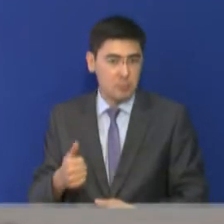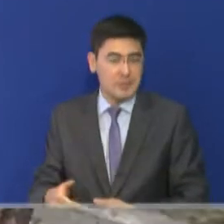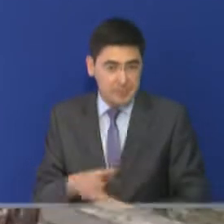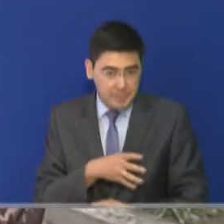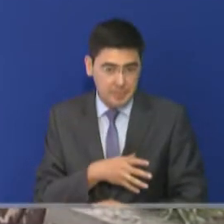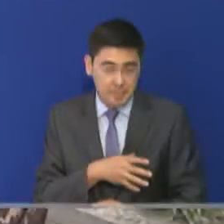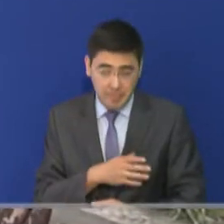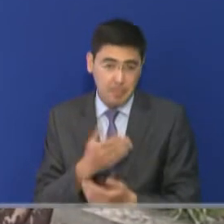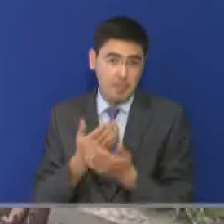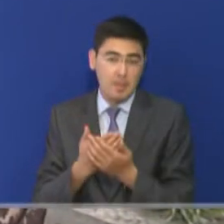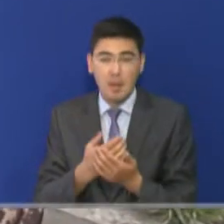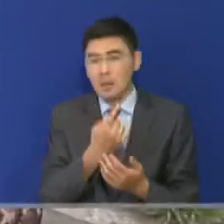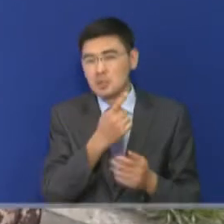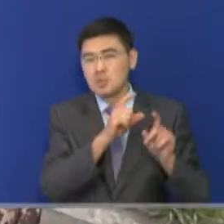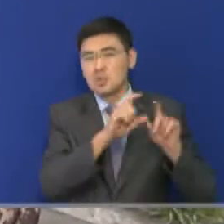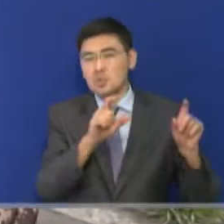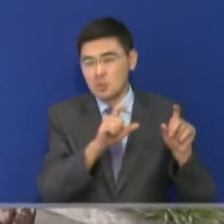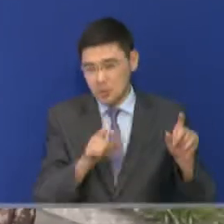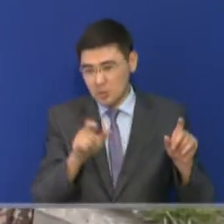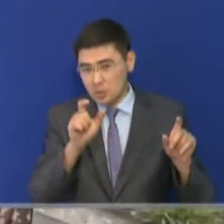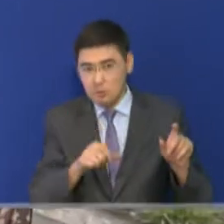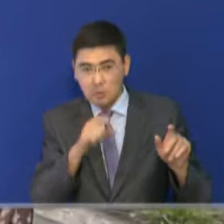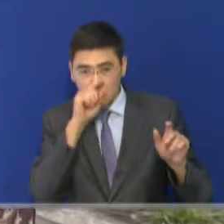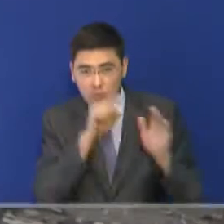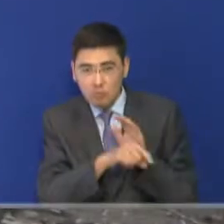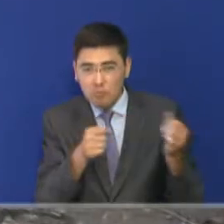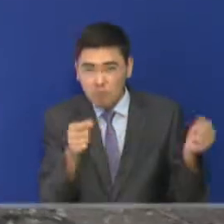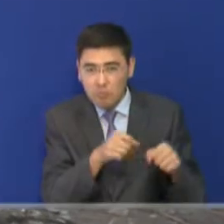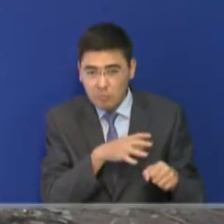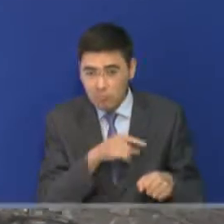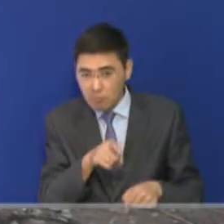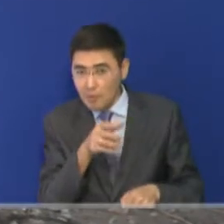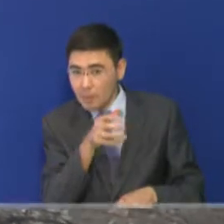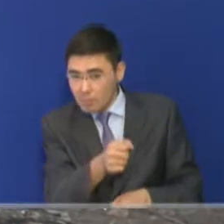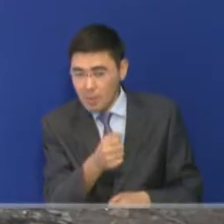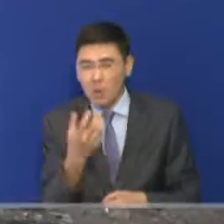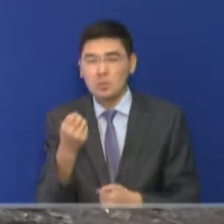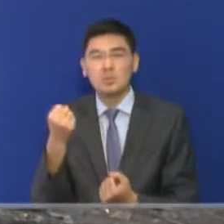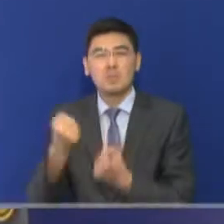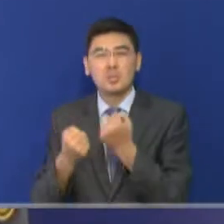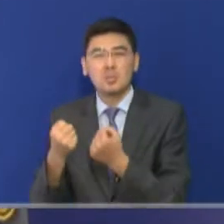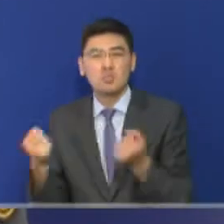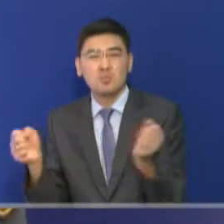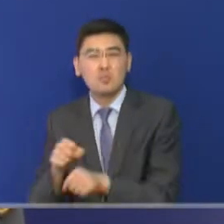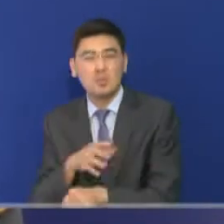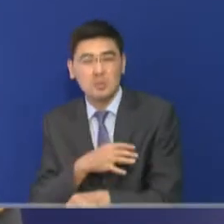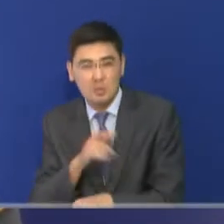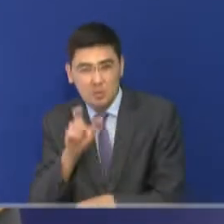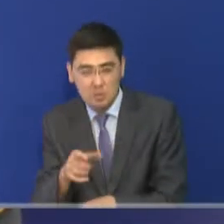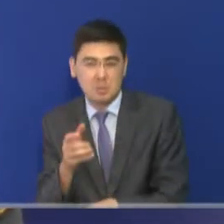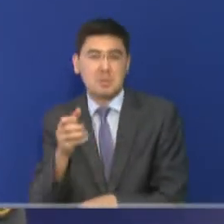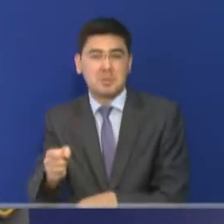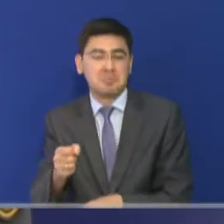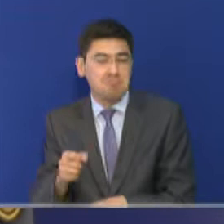орындады. Атап айтқанда, олар дүкенді тонамақ болған ұрыны және автокөліктерді тонап келген азаматты ұстаған. В период с